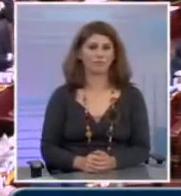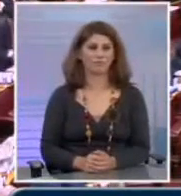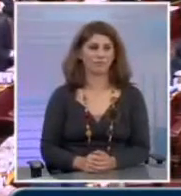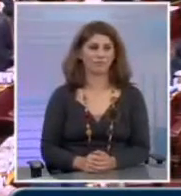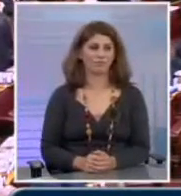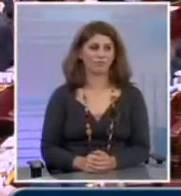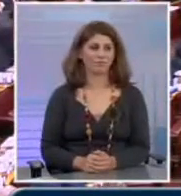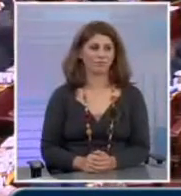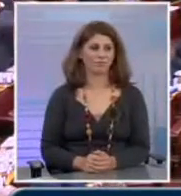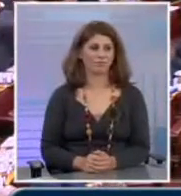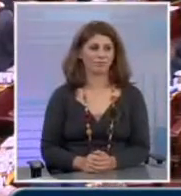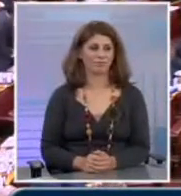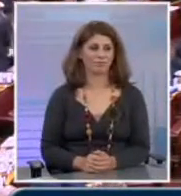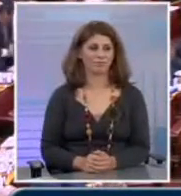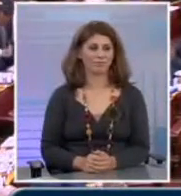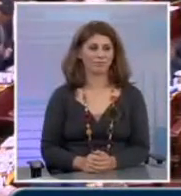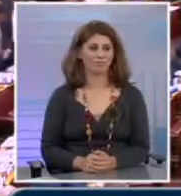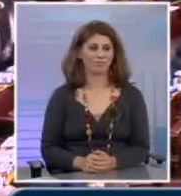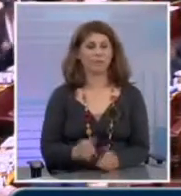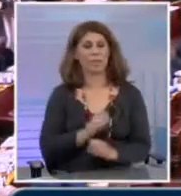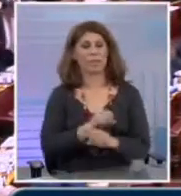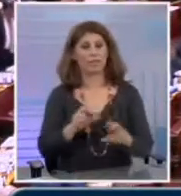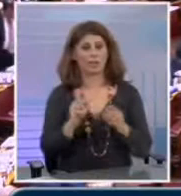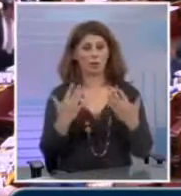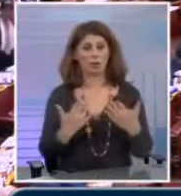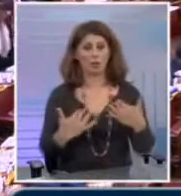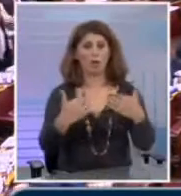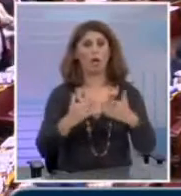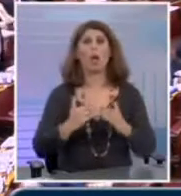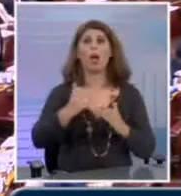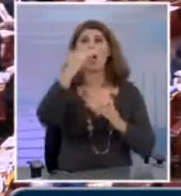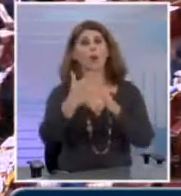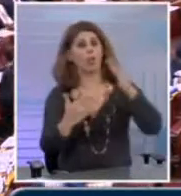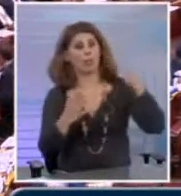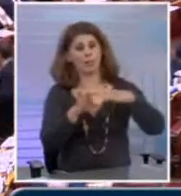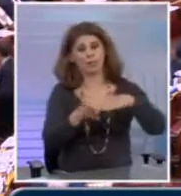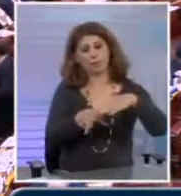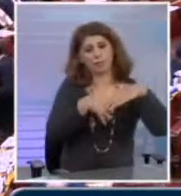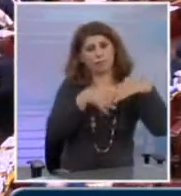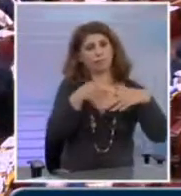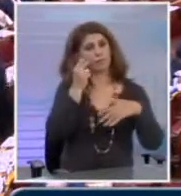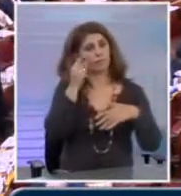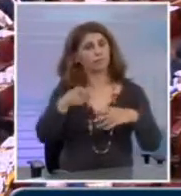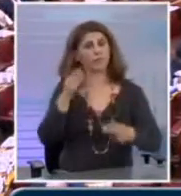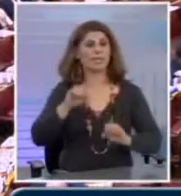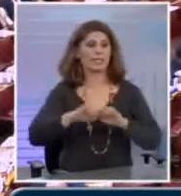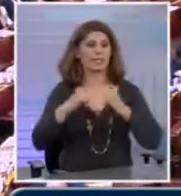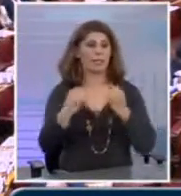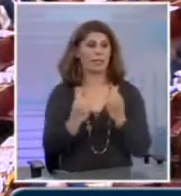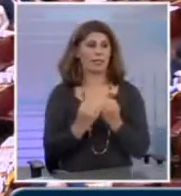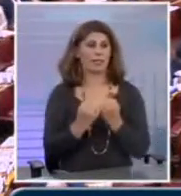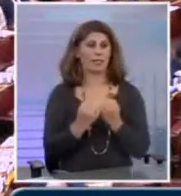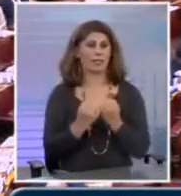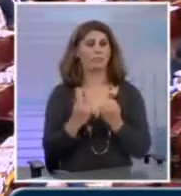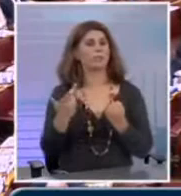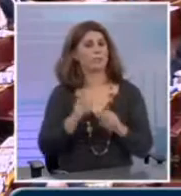Ισθητή μου, κύριε. Γίνεται γνωστό στο σώμα ότι από τα άνω-δυτικά θεωρία παρακολουθούν τη συνεδρίαση,